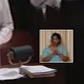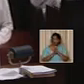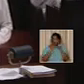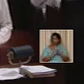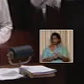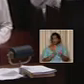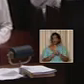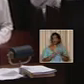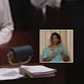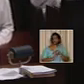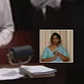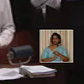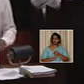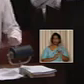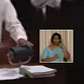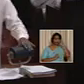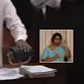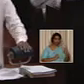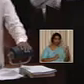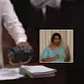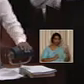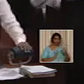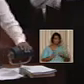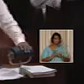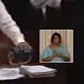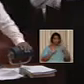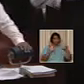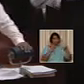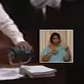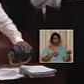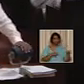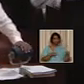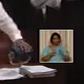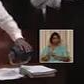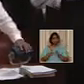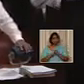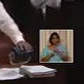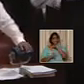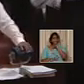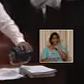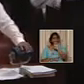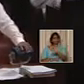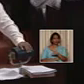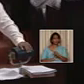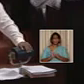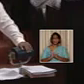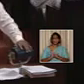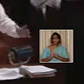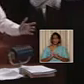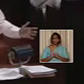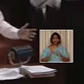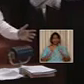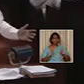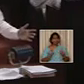පියවරක් ගන්නට ඕන එක පුරවැසියෙකුට මිලියන 70ක දඩය මන්ත්‍රීවරයාට 7.5යි මිලියන එහෙම